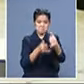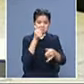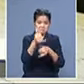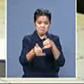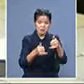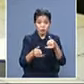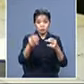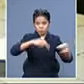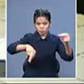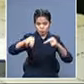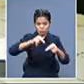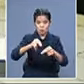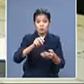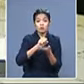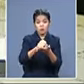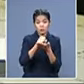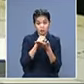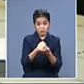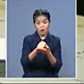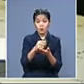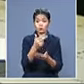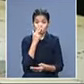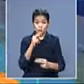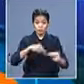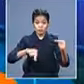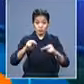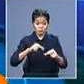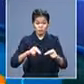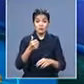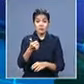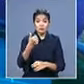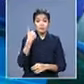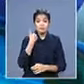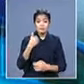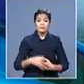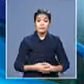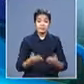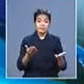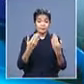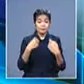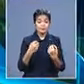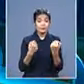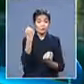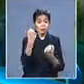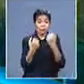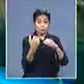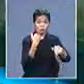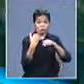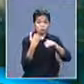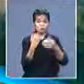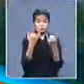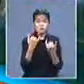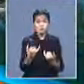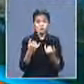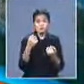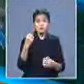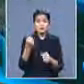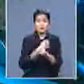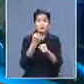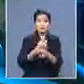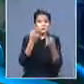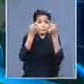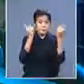ในที่นี้นะครับก็บริการประชาชนอย่างดีนะครับมาดูสภาพการจราจรณขณะนี้หน่อยนะครับเพราะว่ามีการทั้งซ้อมรับปริญญ